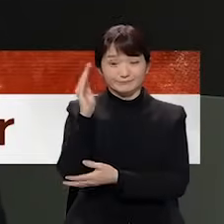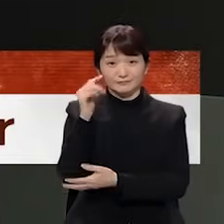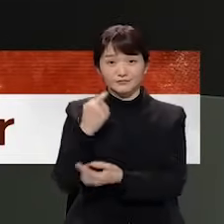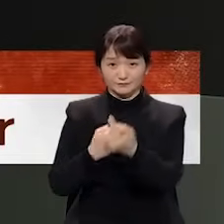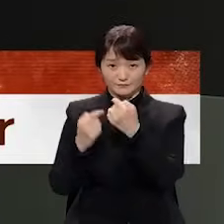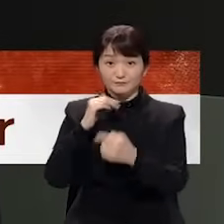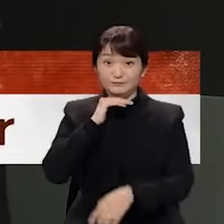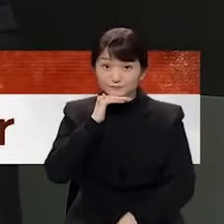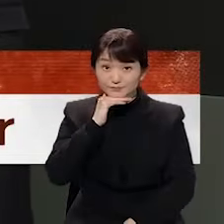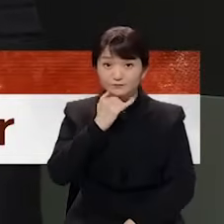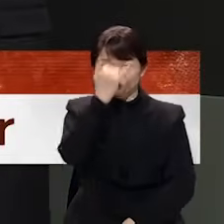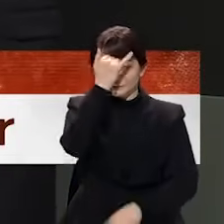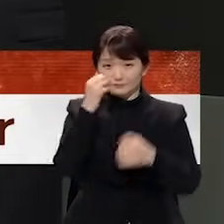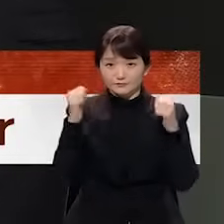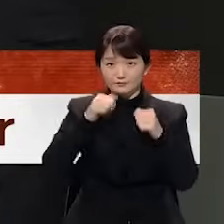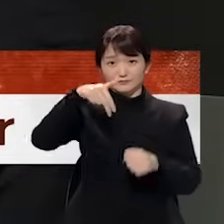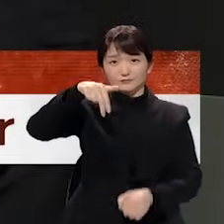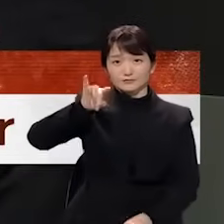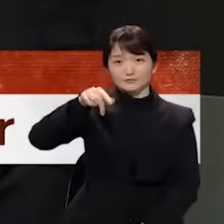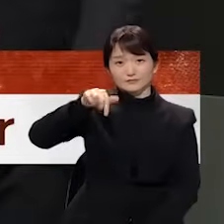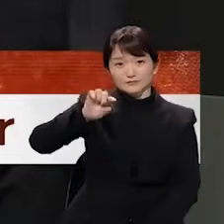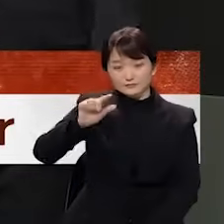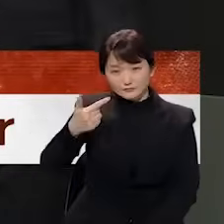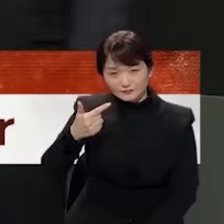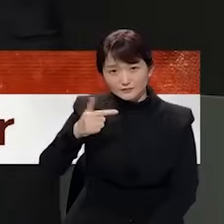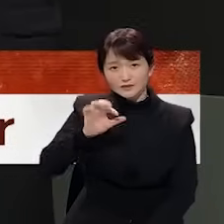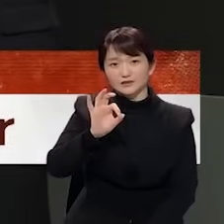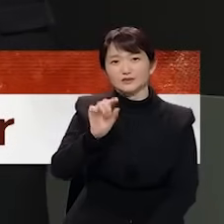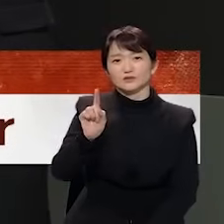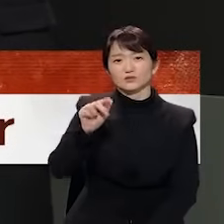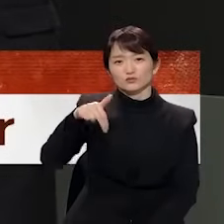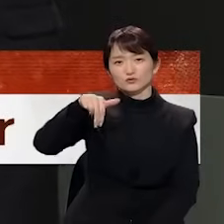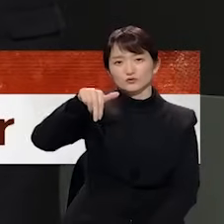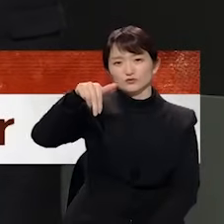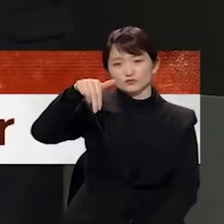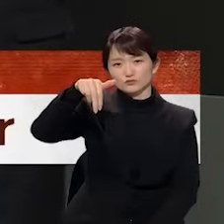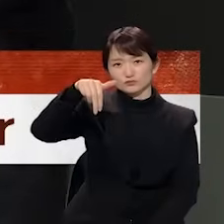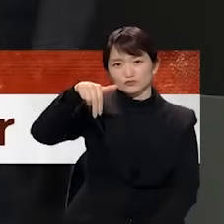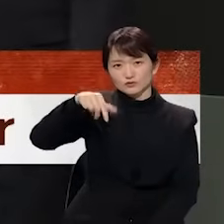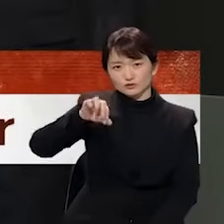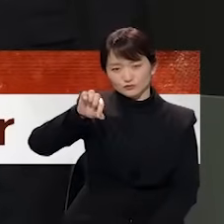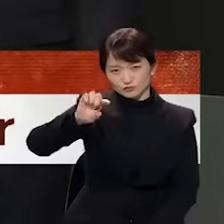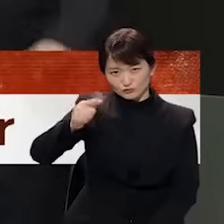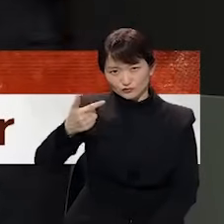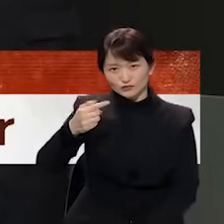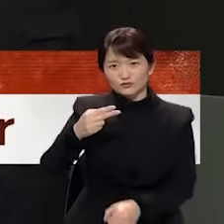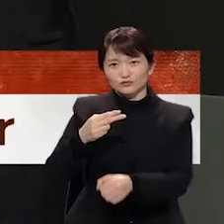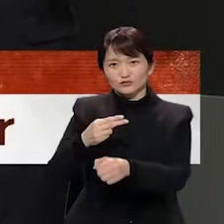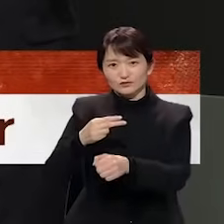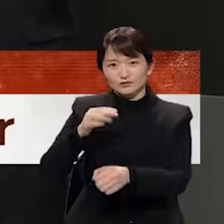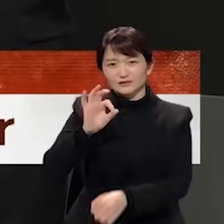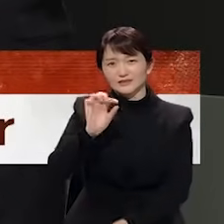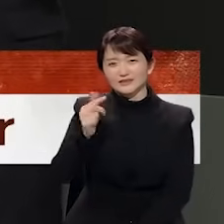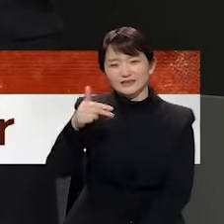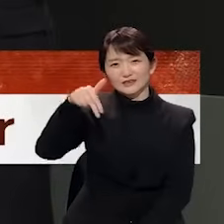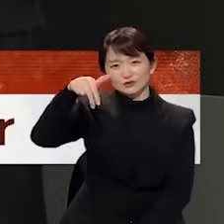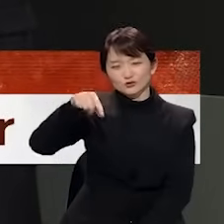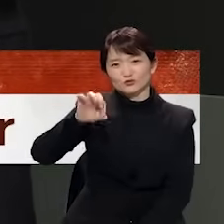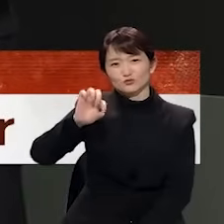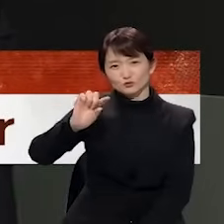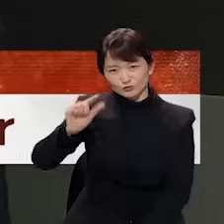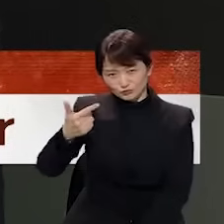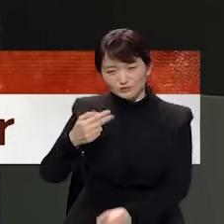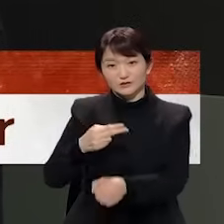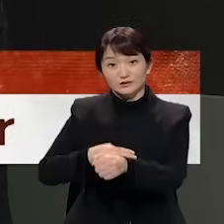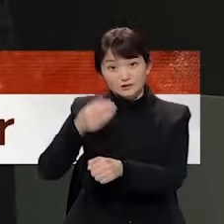기다리고 있습니다 충북 제천의 안충 선생님 안충 안순 선생님 안순 선생님 죄송합니다